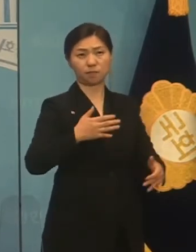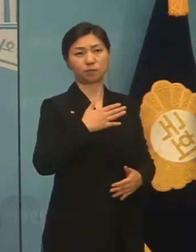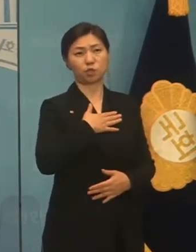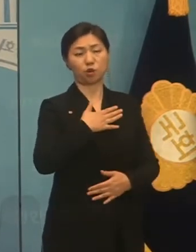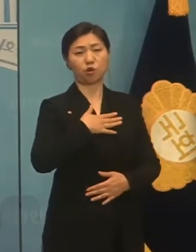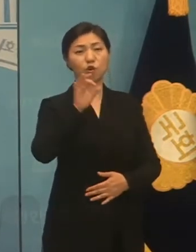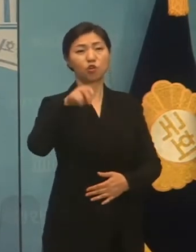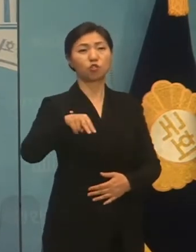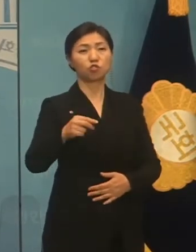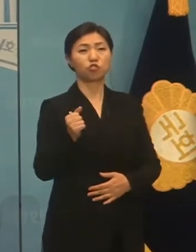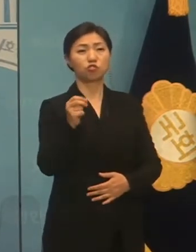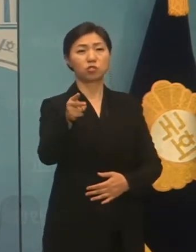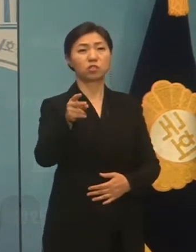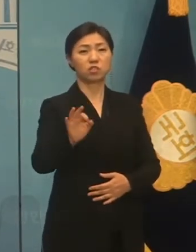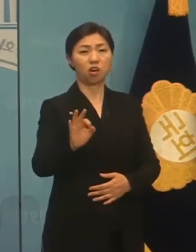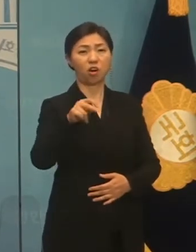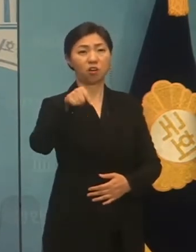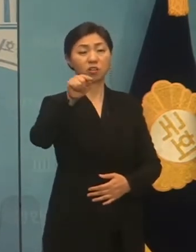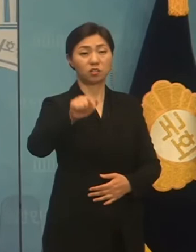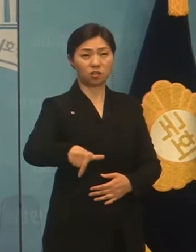윤영석이 당대표가 되어